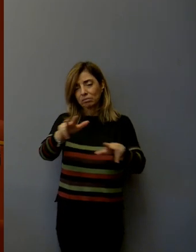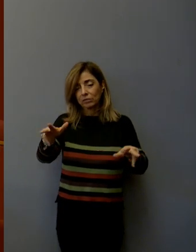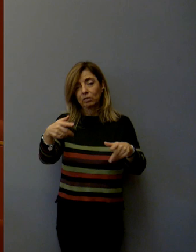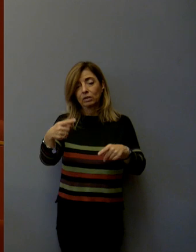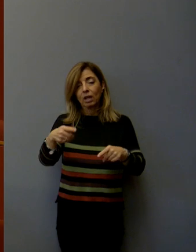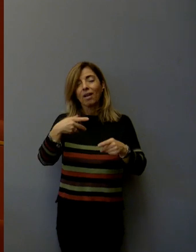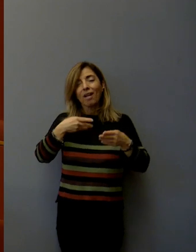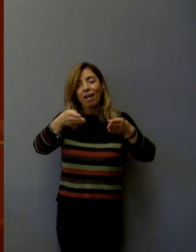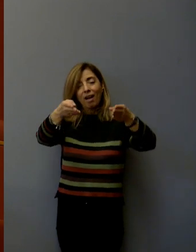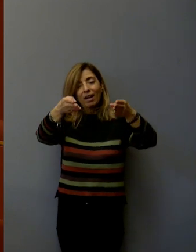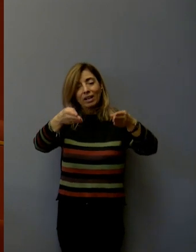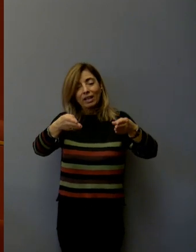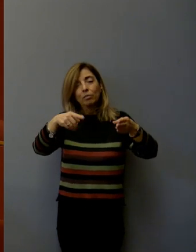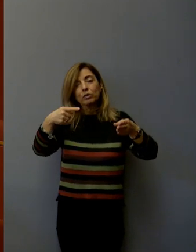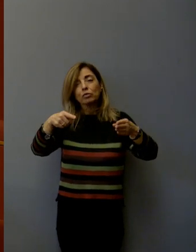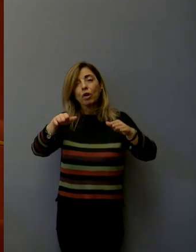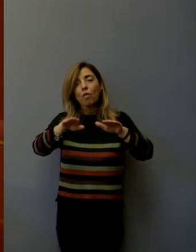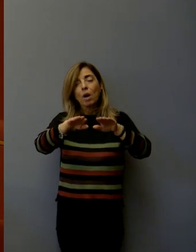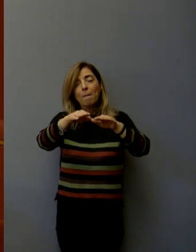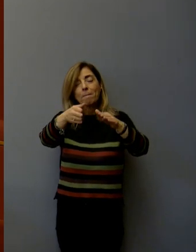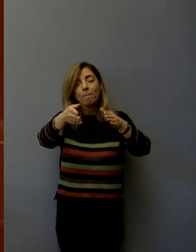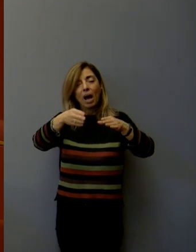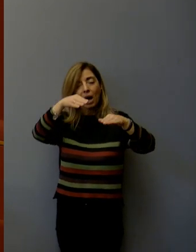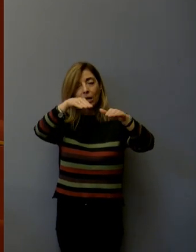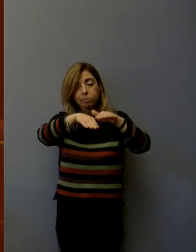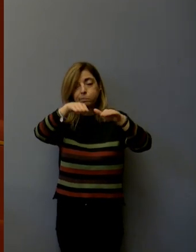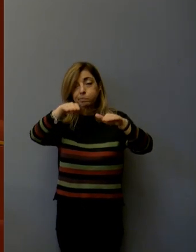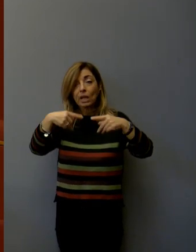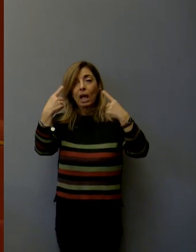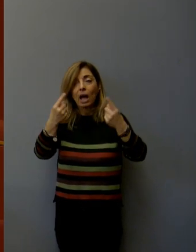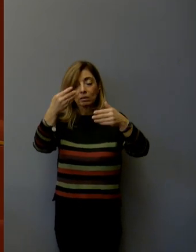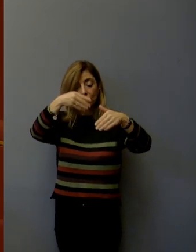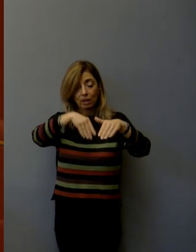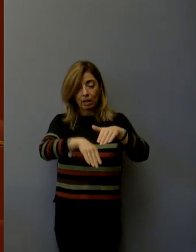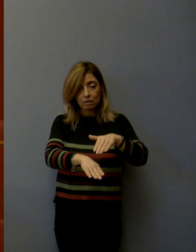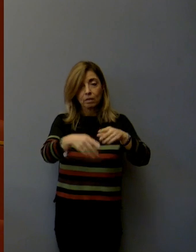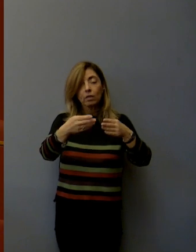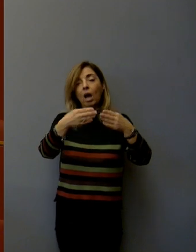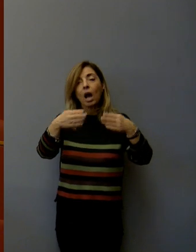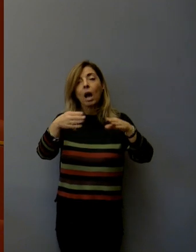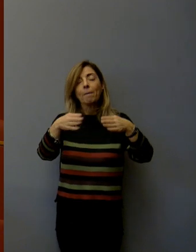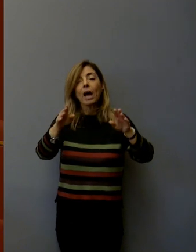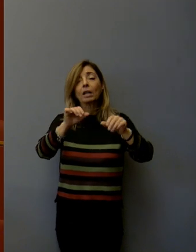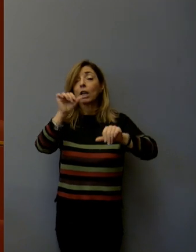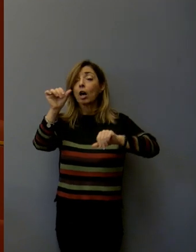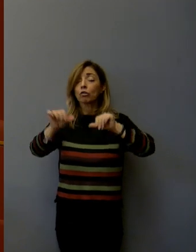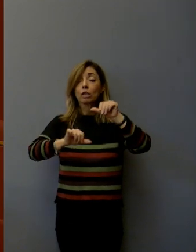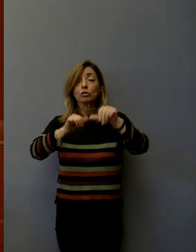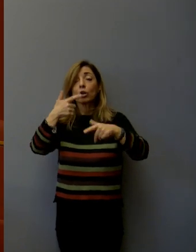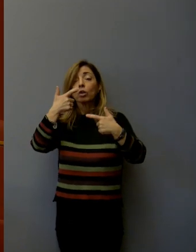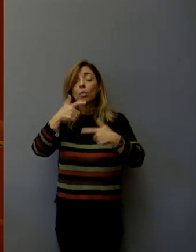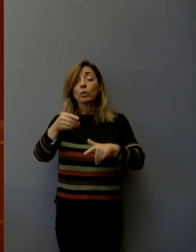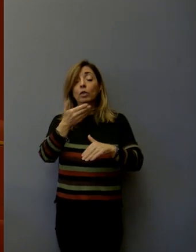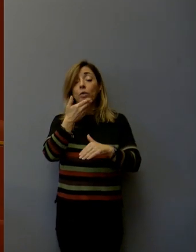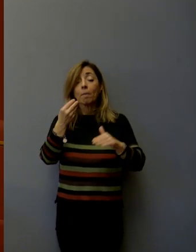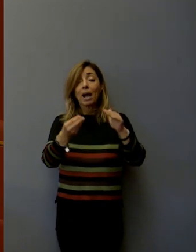cripte dove sono depositate le bare urne l'attesa di essere tumulata e sono aperte a rotazione poiché non ci sono operai sufficienti non